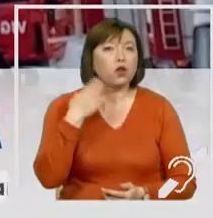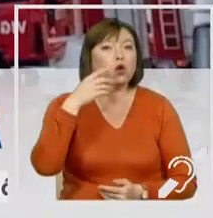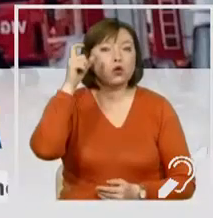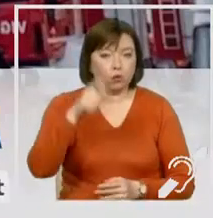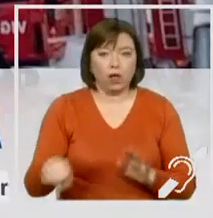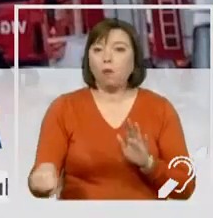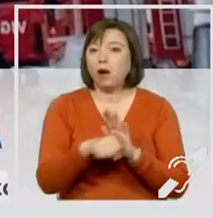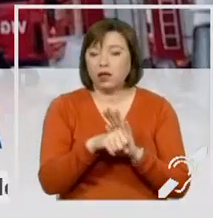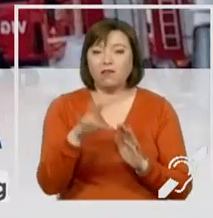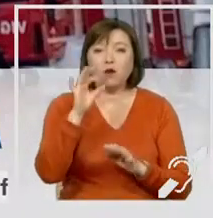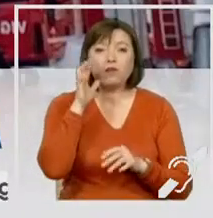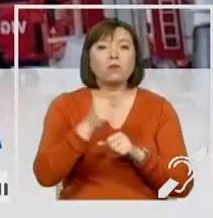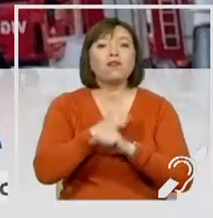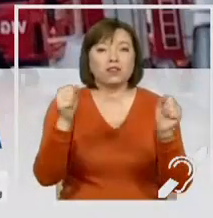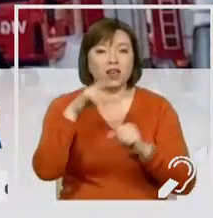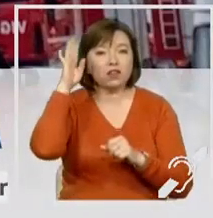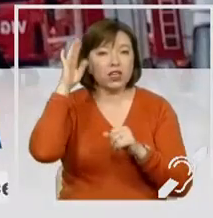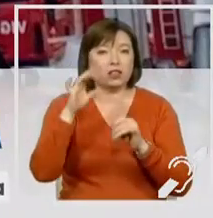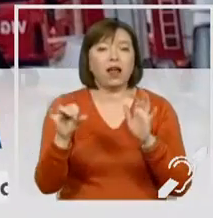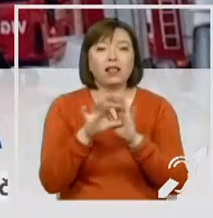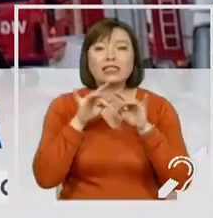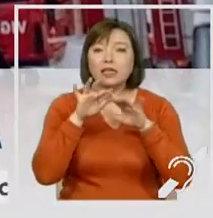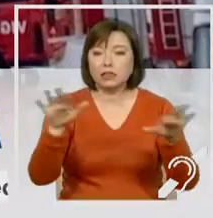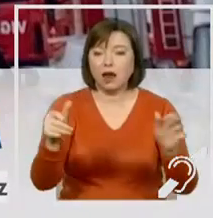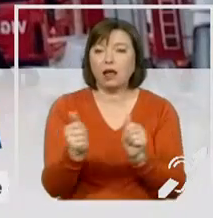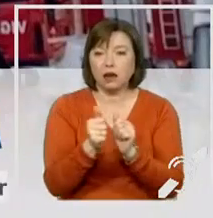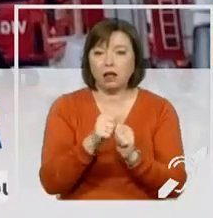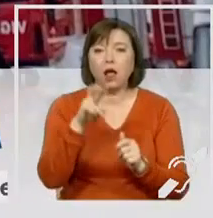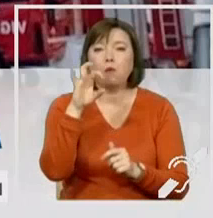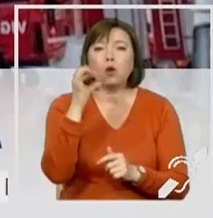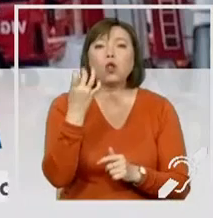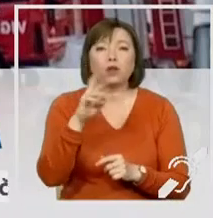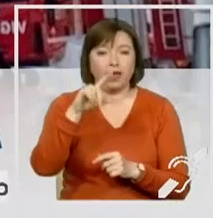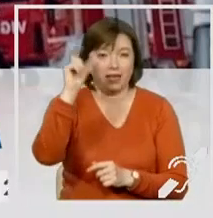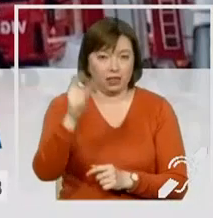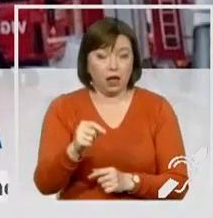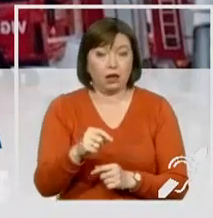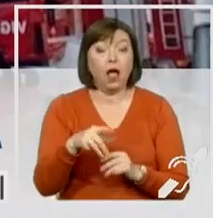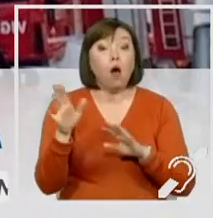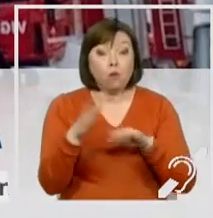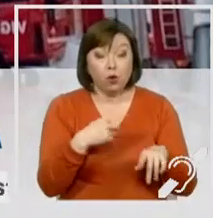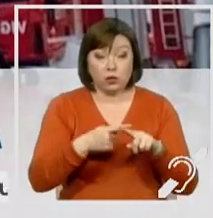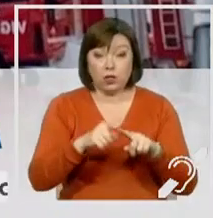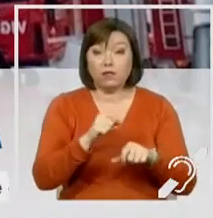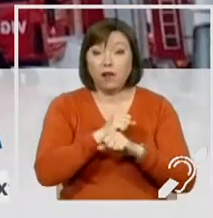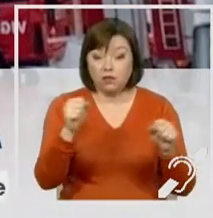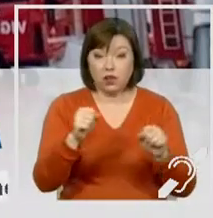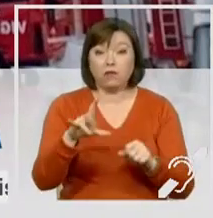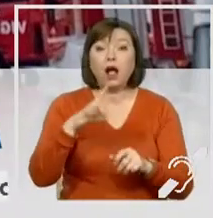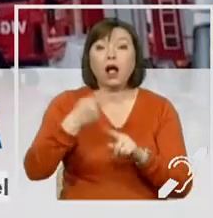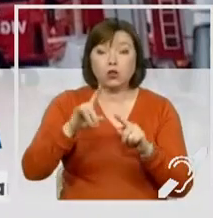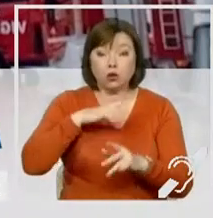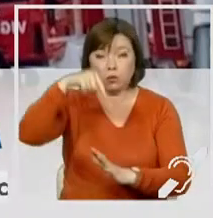ce a pierdut viața în explozia de la hidrocentrala din apropiere de Bologna, Italia. Până acum, în urma tragediei petrecute la 40 de